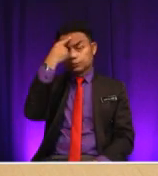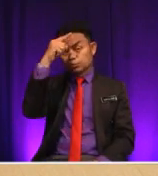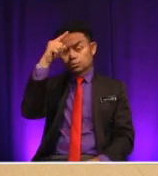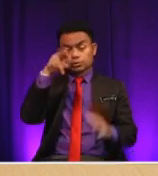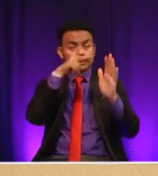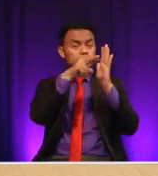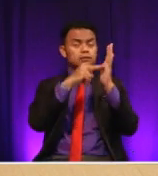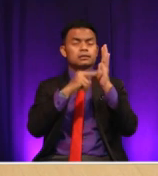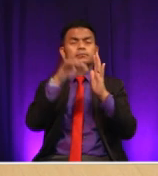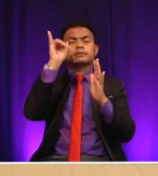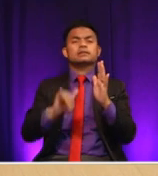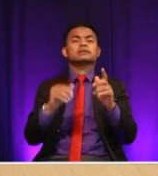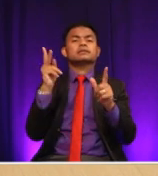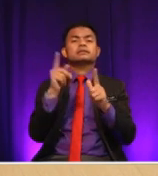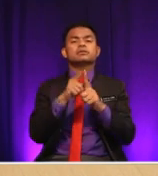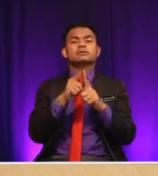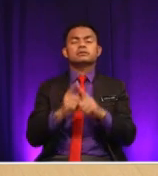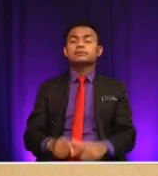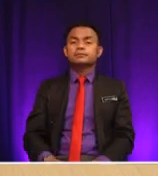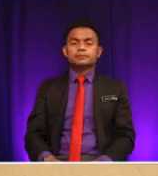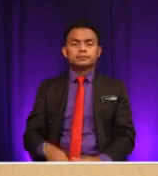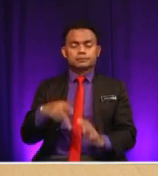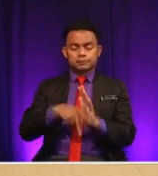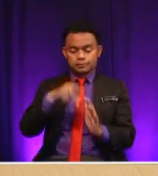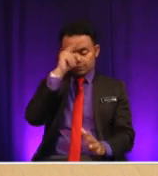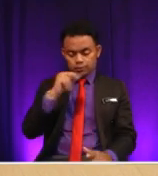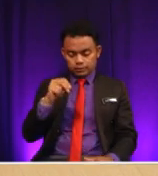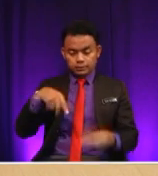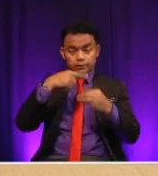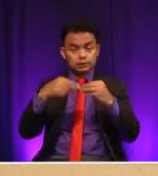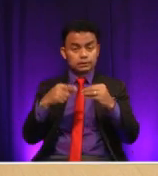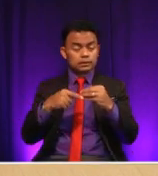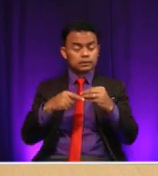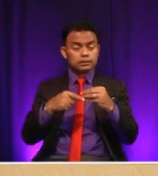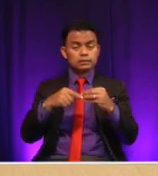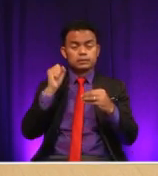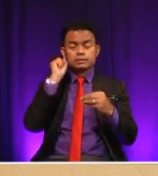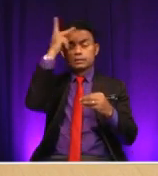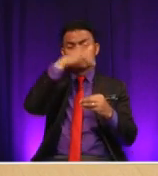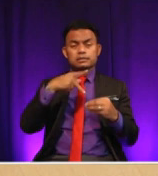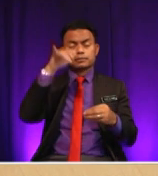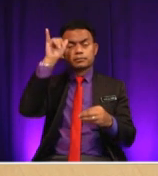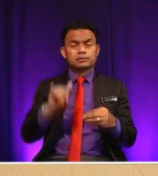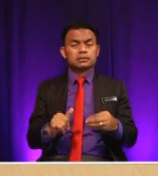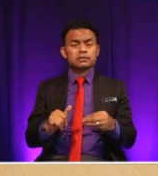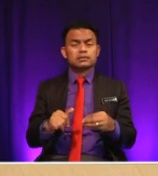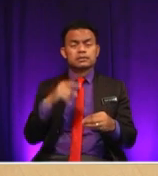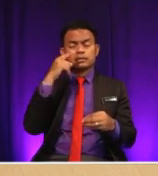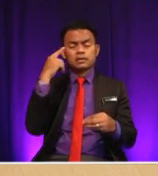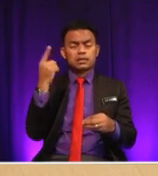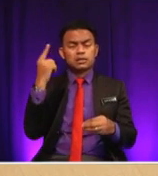kedua di mana persoalan tentang sikap seseorang yang tidak menepati janji akan dibenci oleh masyarakat buktinya di mana